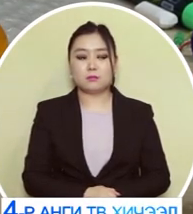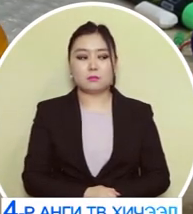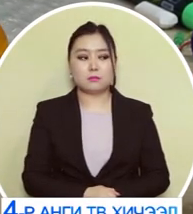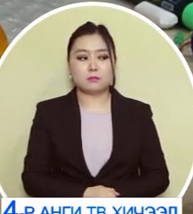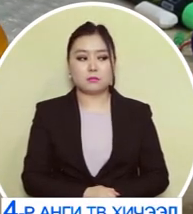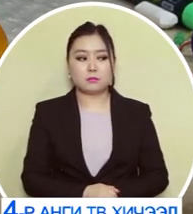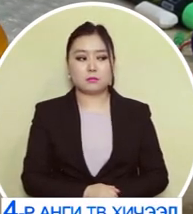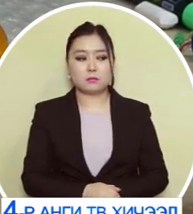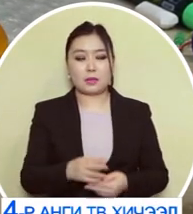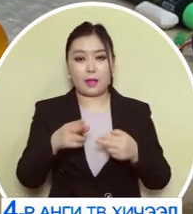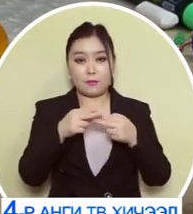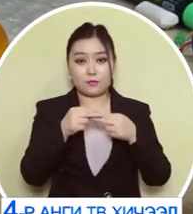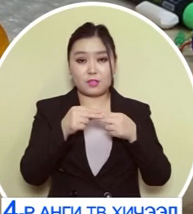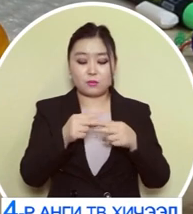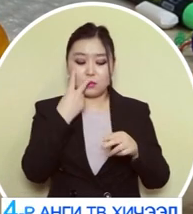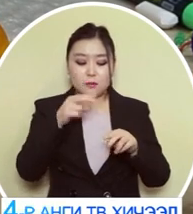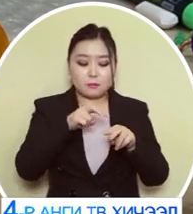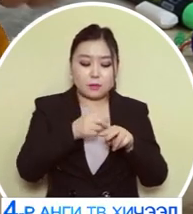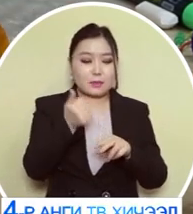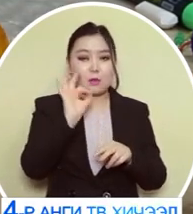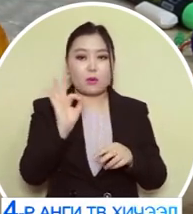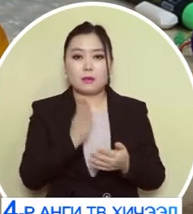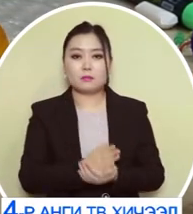Қағаз қапчарын көрейік. Жанбады.